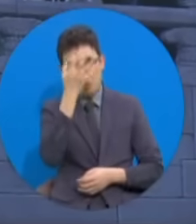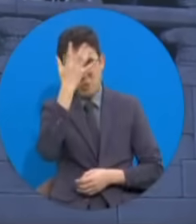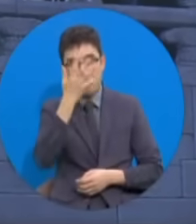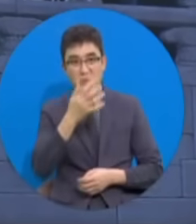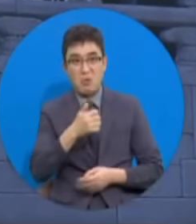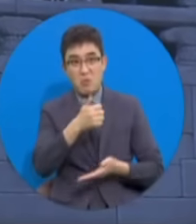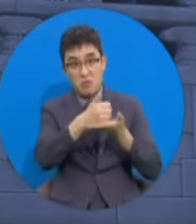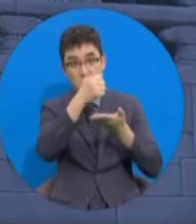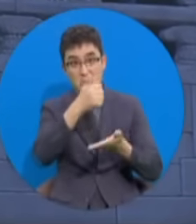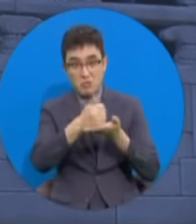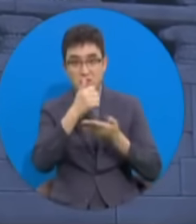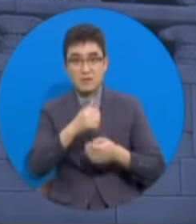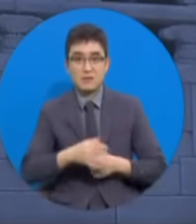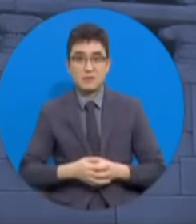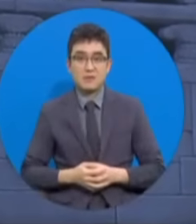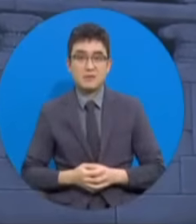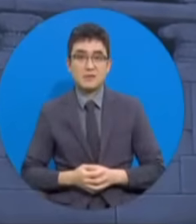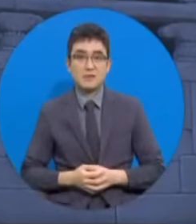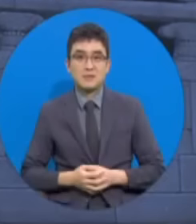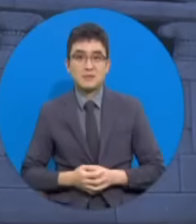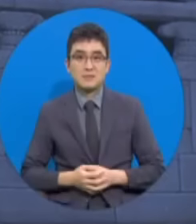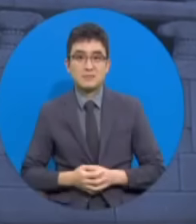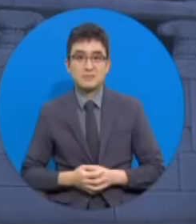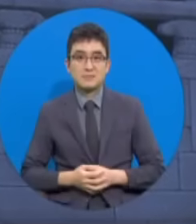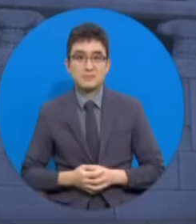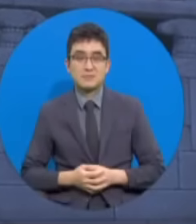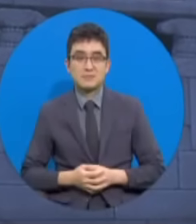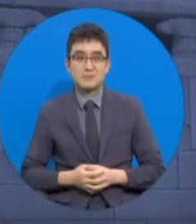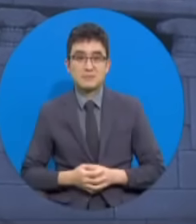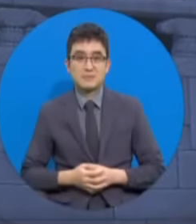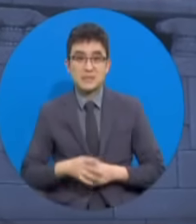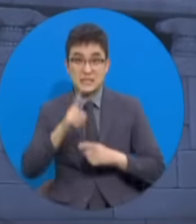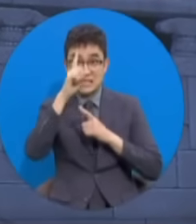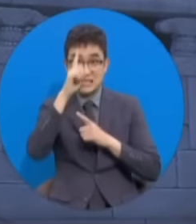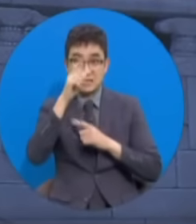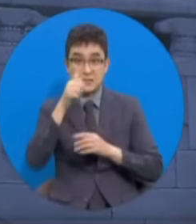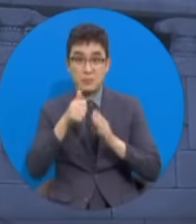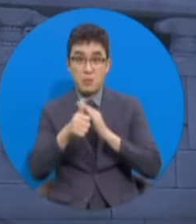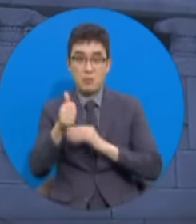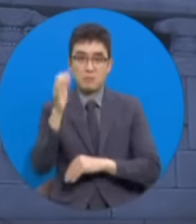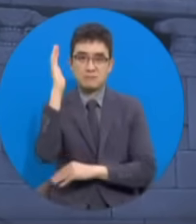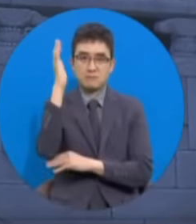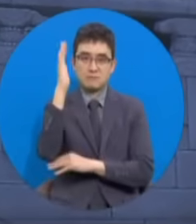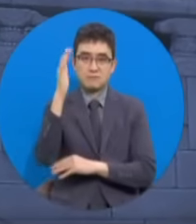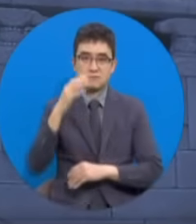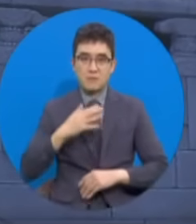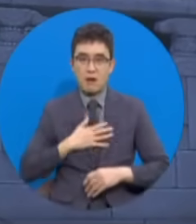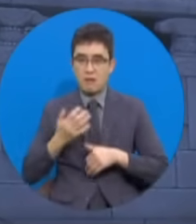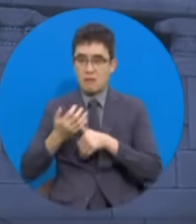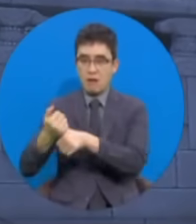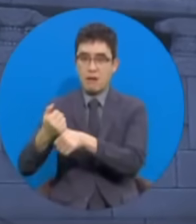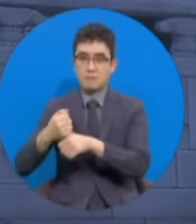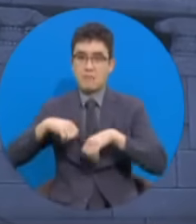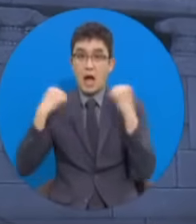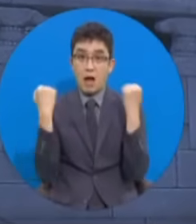겉으로는 포기했다고 말은 했지만 정작 의총에서 추인도 못하고 있는 상황인데 김용주 의원님 어떻게 보세요? 이제